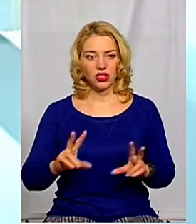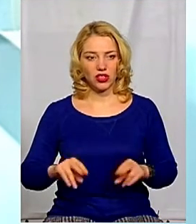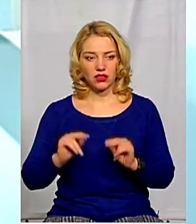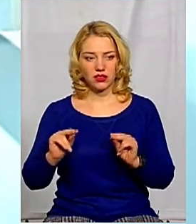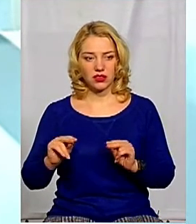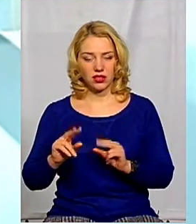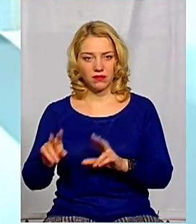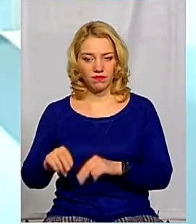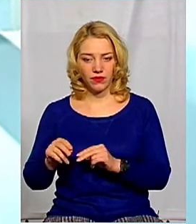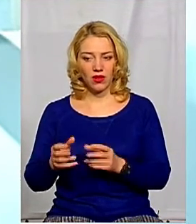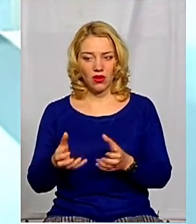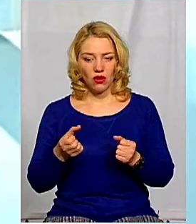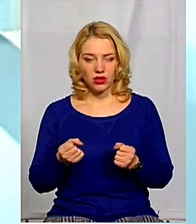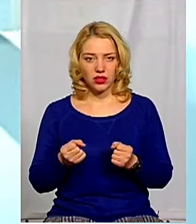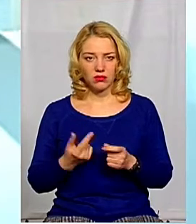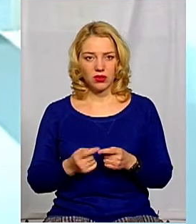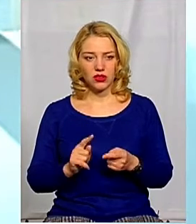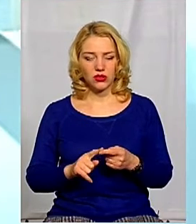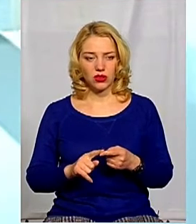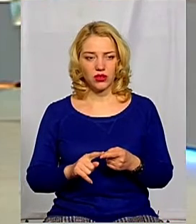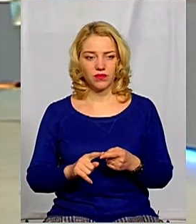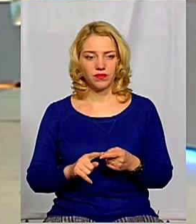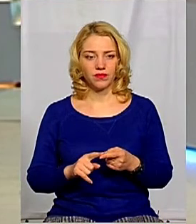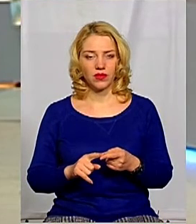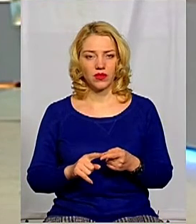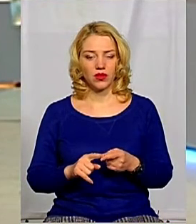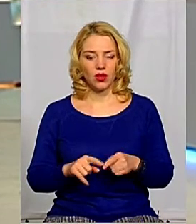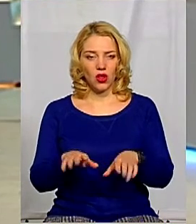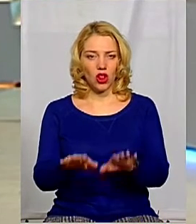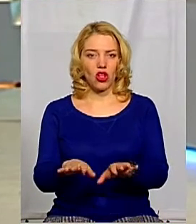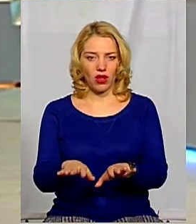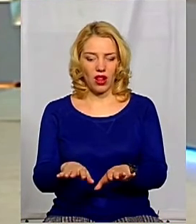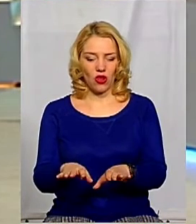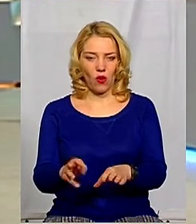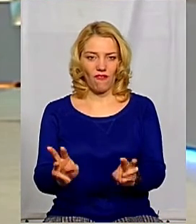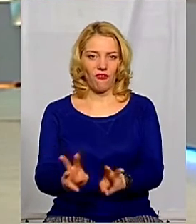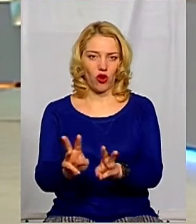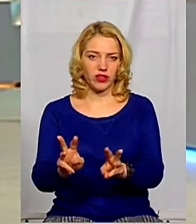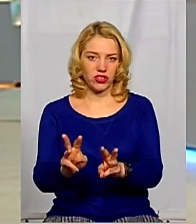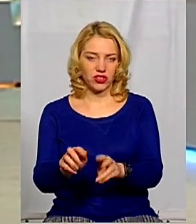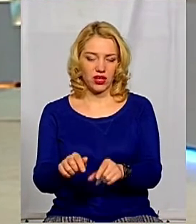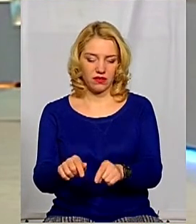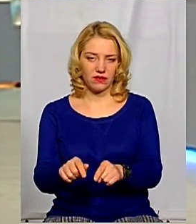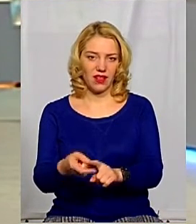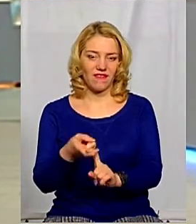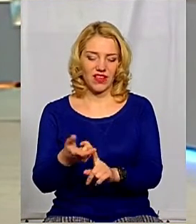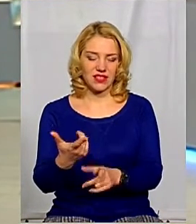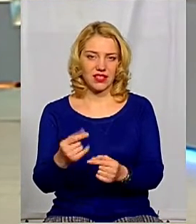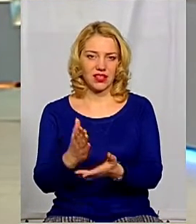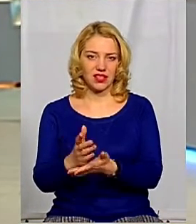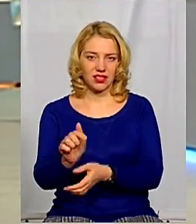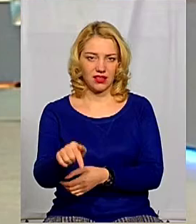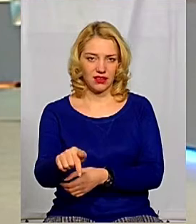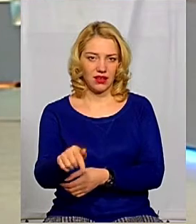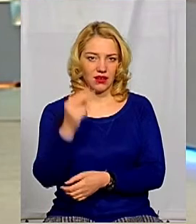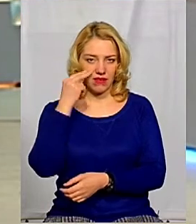шанси отримати з того локального вогнища інфекції, яке знаходиться